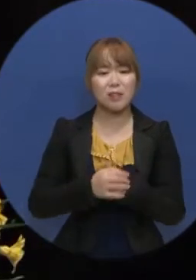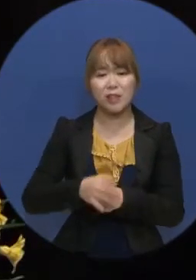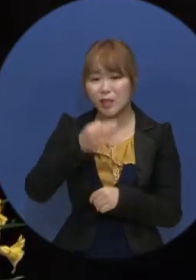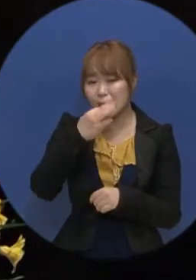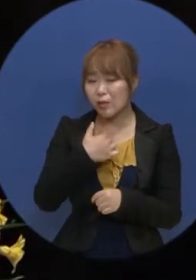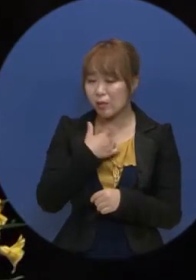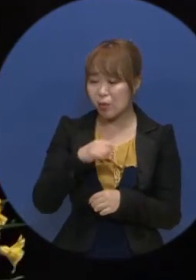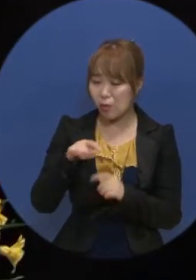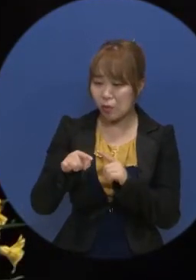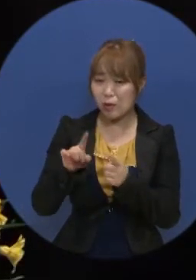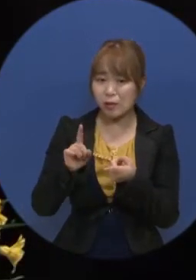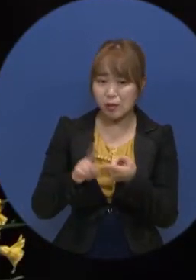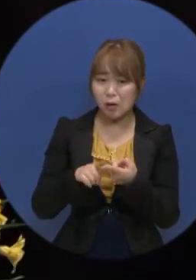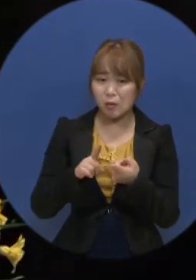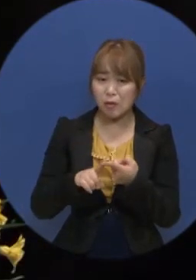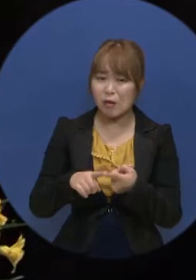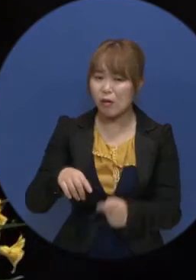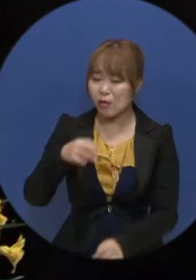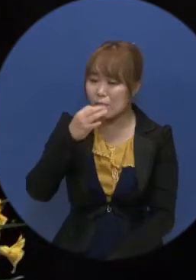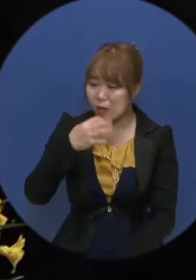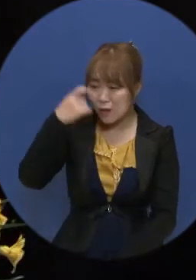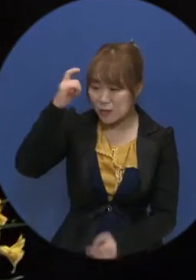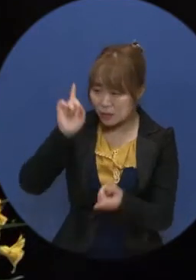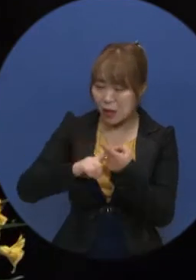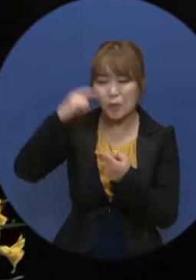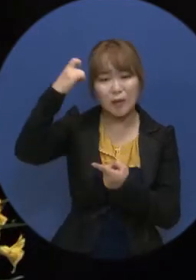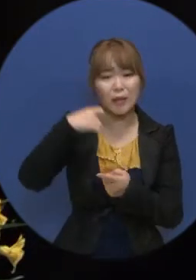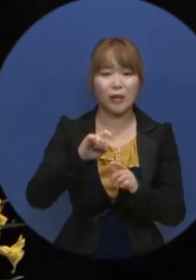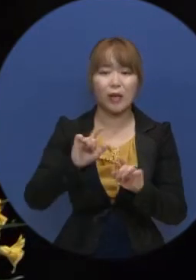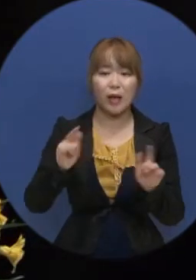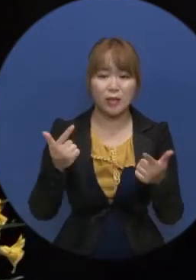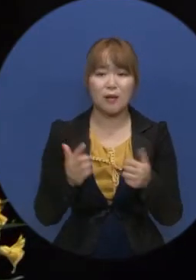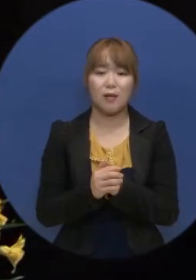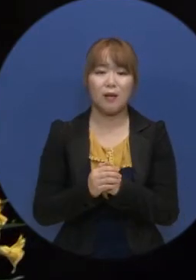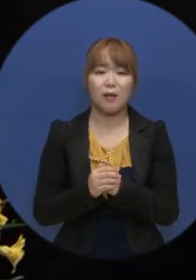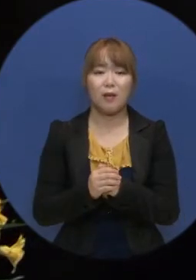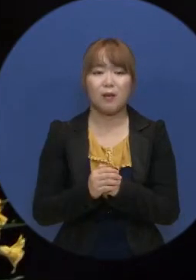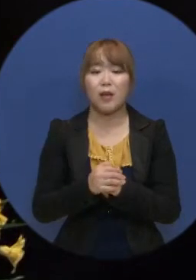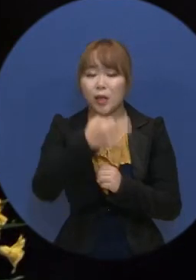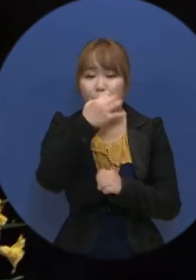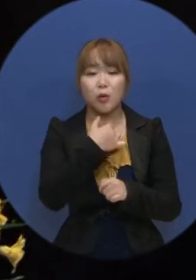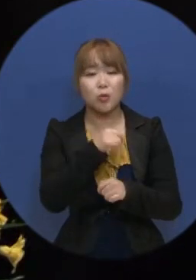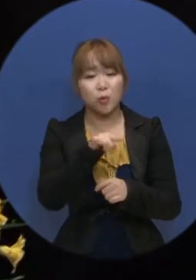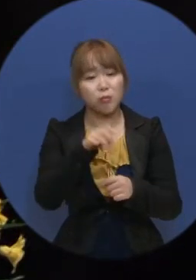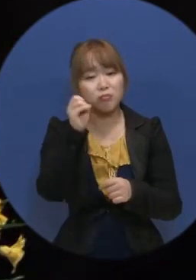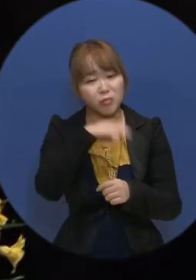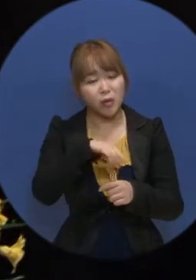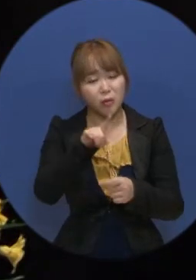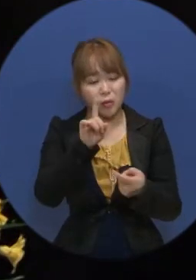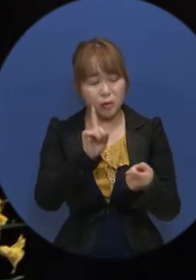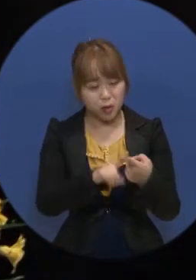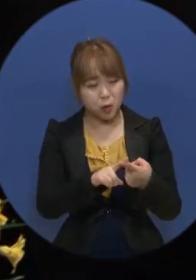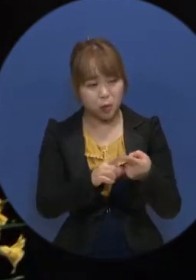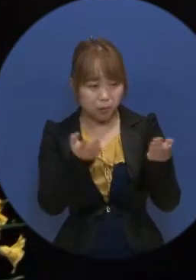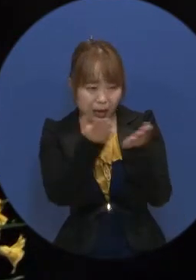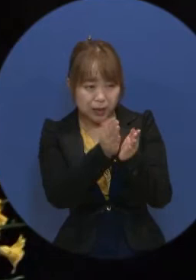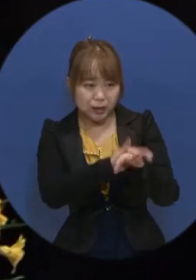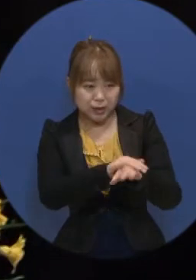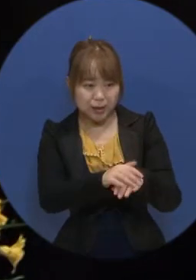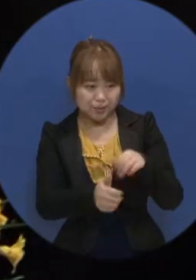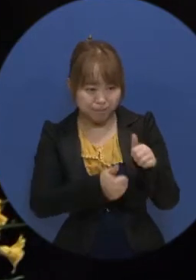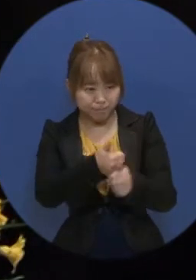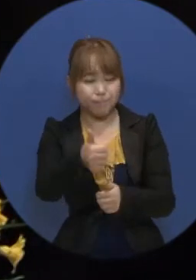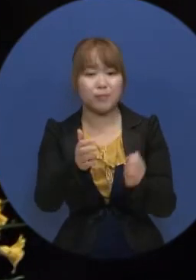힘들었던 순간을 힘들게 느끼지 않으시고 힘들었던 순간을 그냥 거기에 맞게 넘어가시고